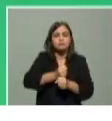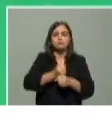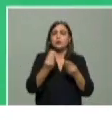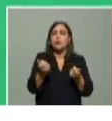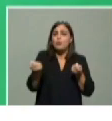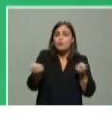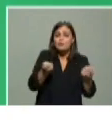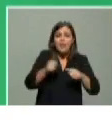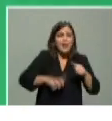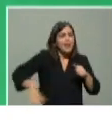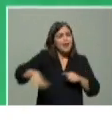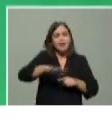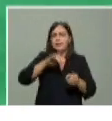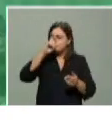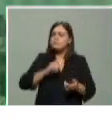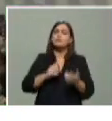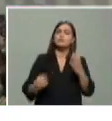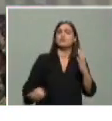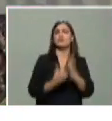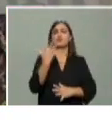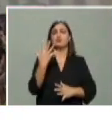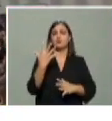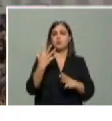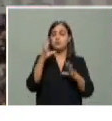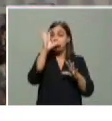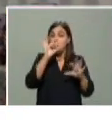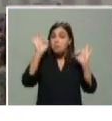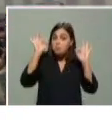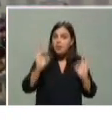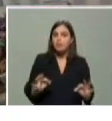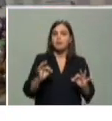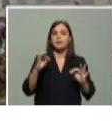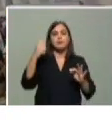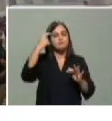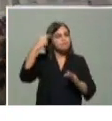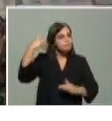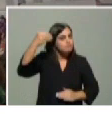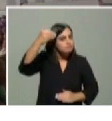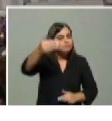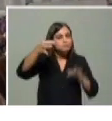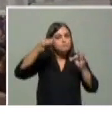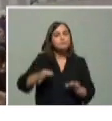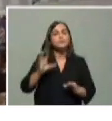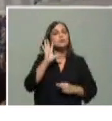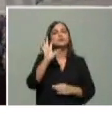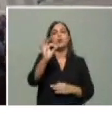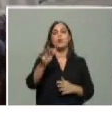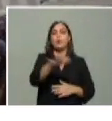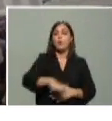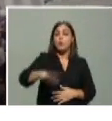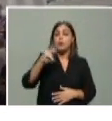των γεγονότων. Κάποιοι λένε, για παράδειγμα, και εδώ είναι το κρίσιμο στοιχείο, να το πω αυτό και να ολοκληρώσουμε αυτή τη συζήτηση, ότι είναι